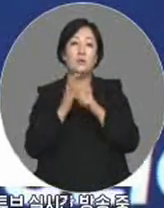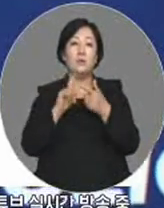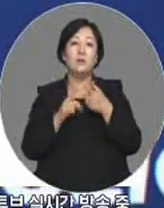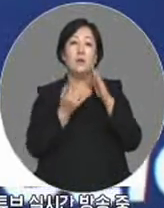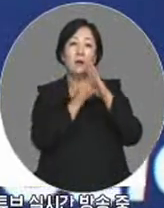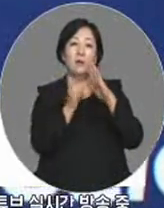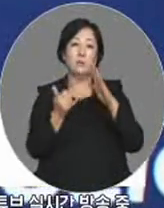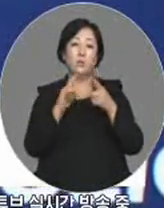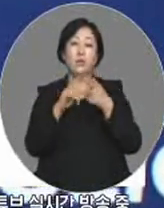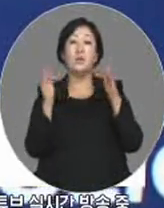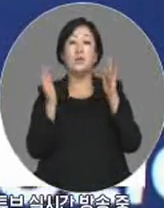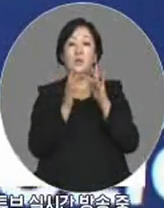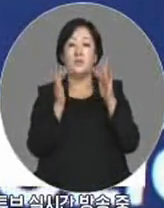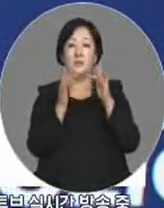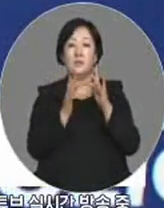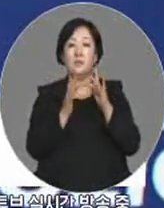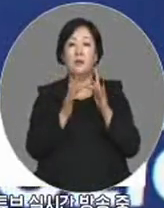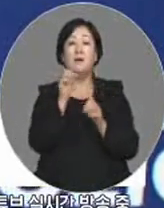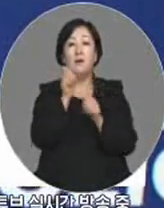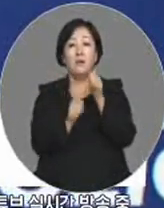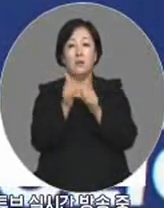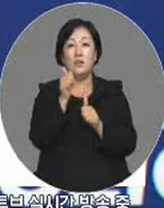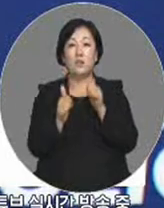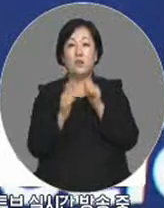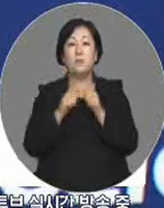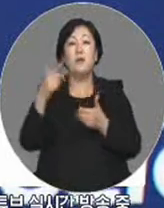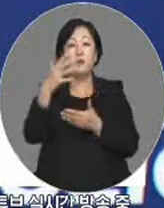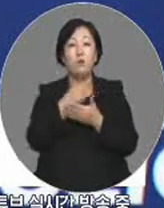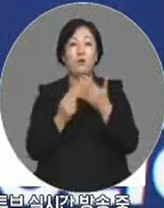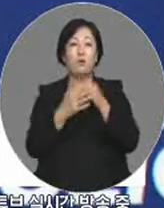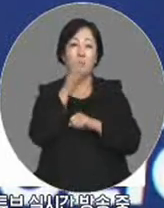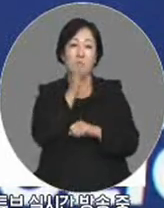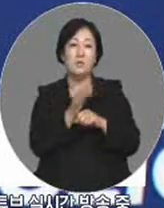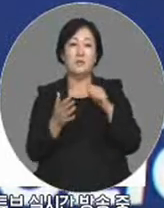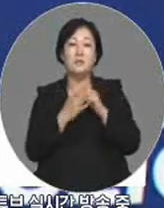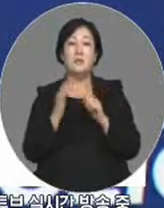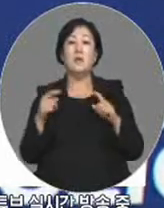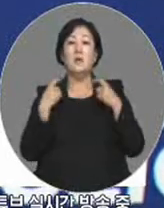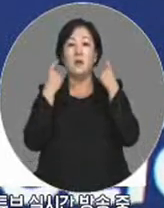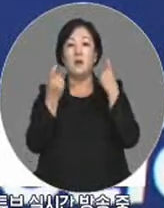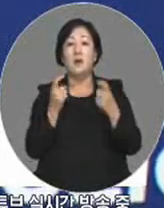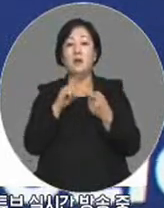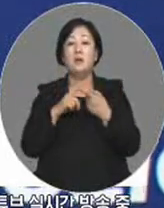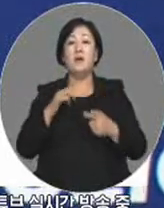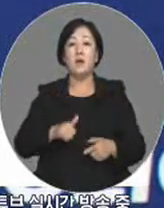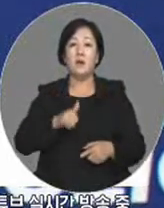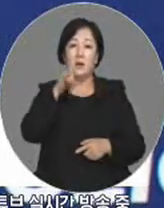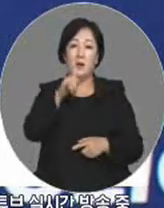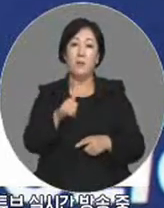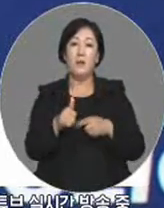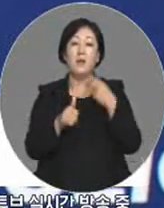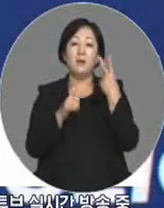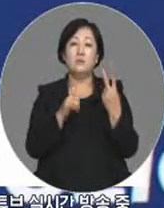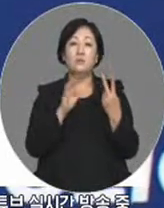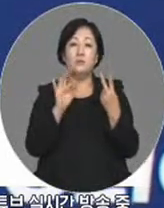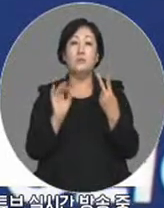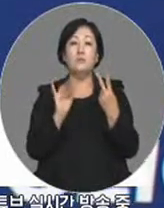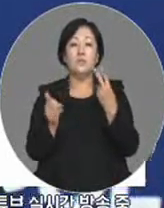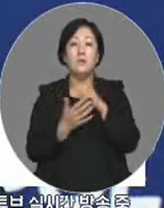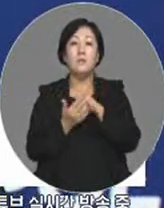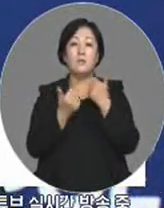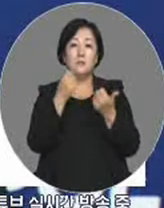number of other unowned property, were purchased by the occupants of the Moncrief Ave address in an online